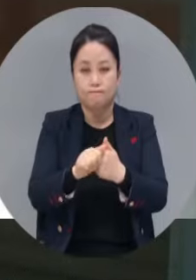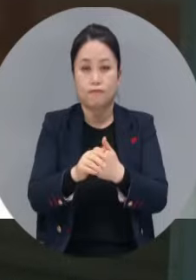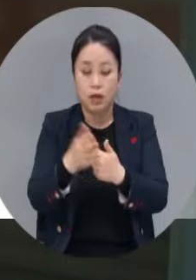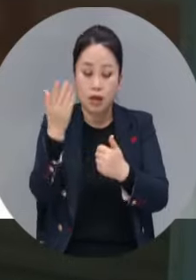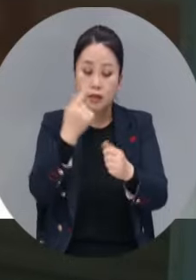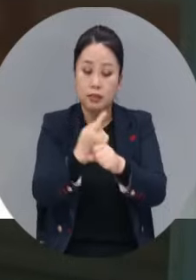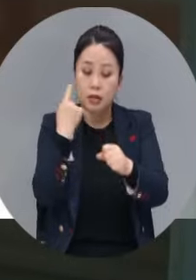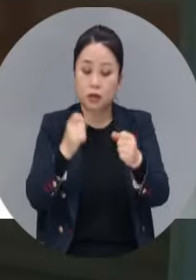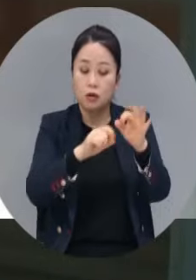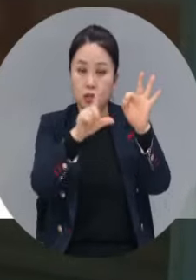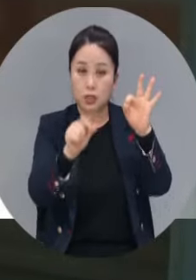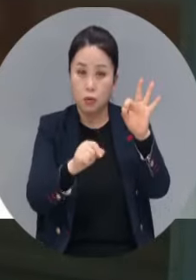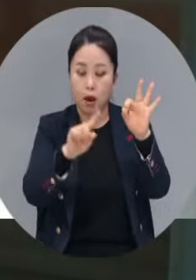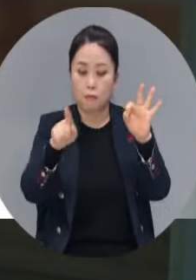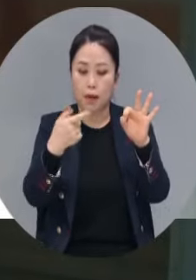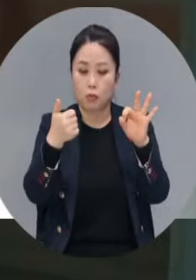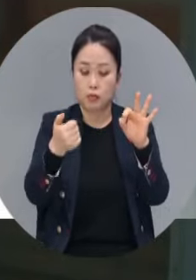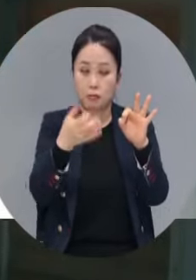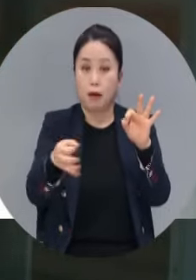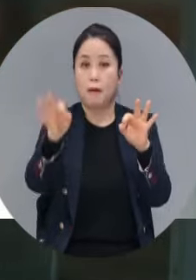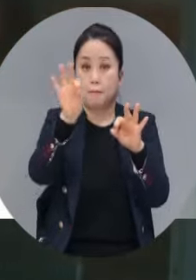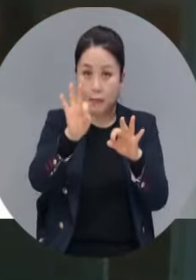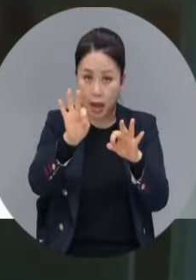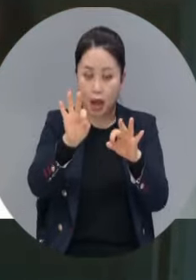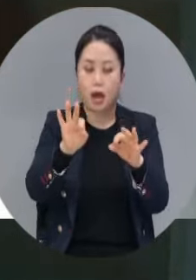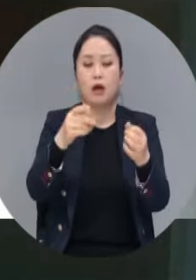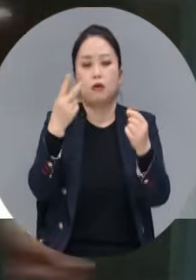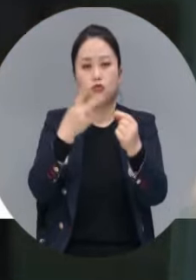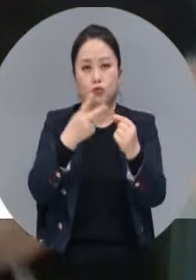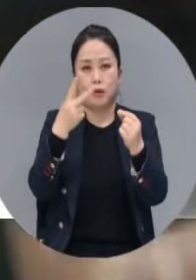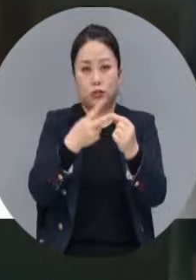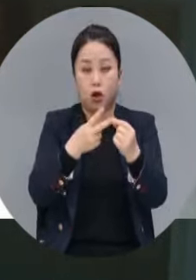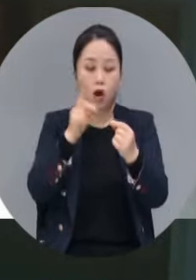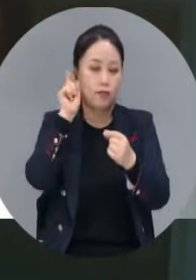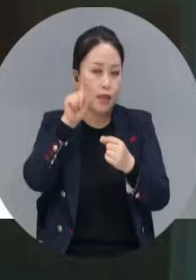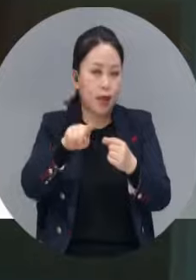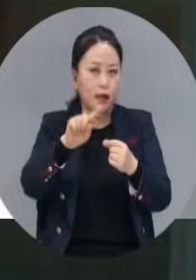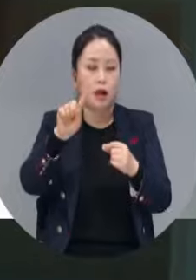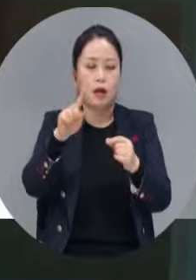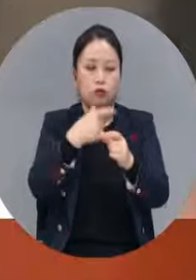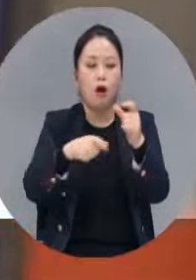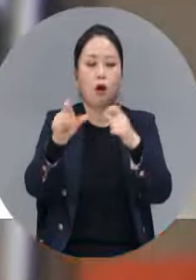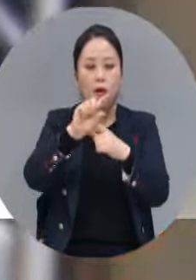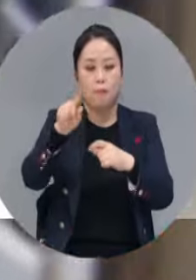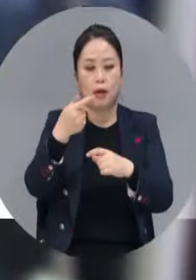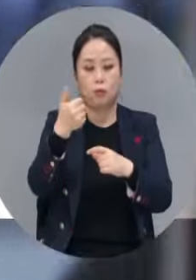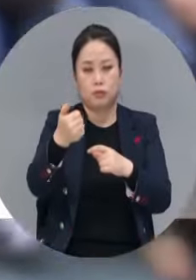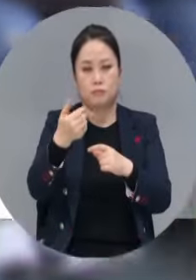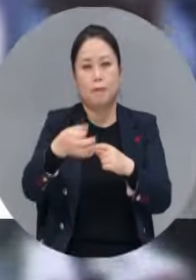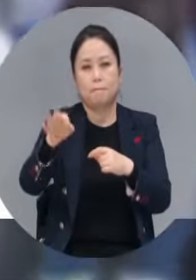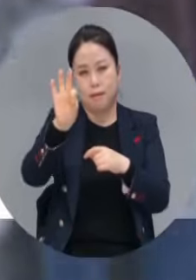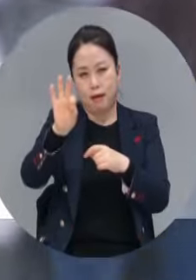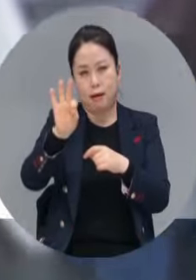10월 도시철도 요금 150원 인상에 이어 내일 추가로 150원을 인상하면서